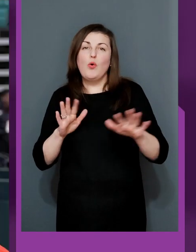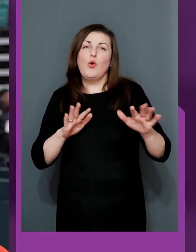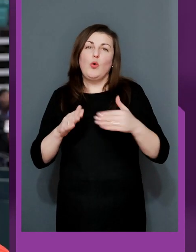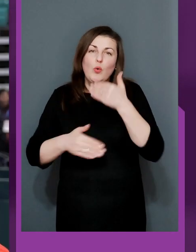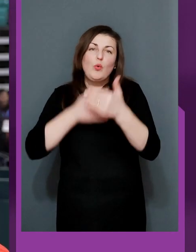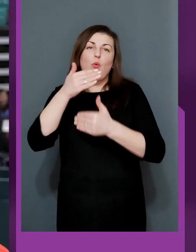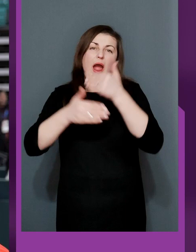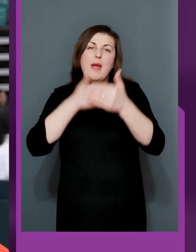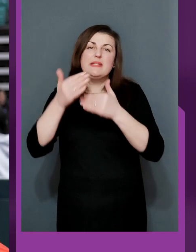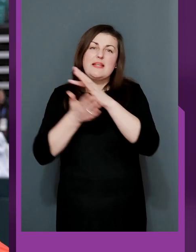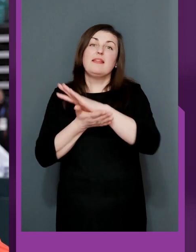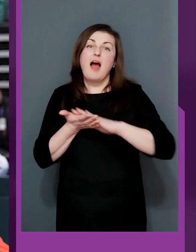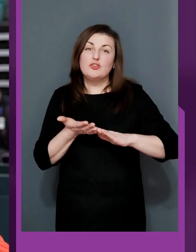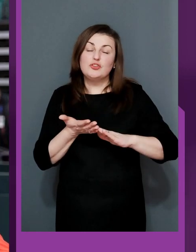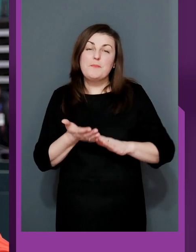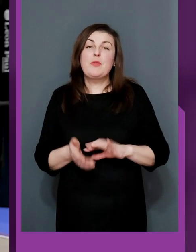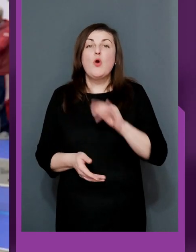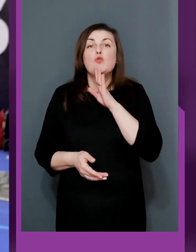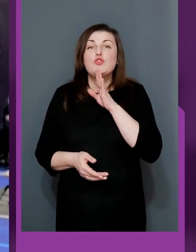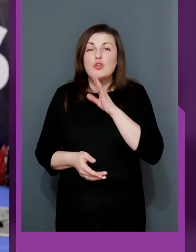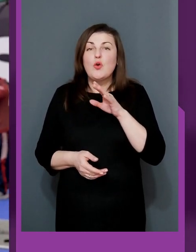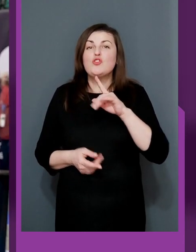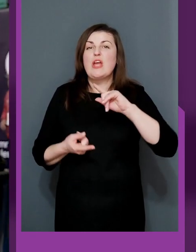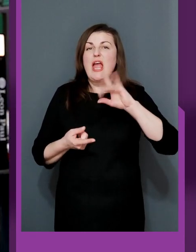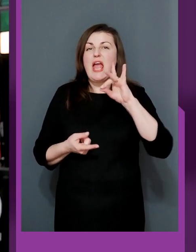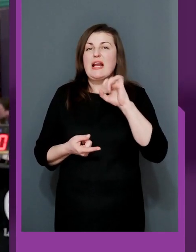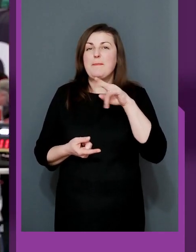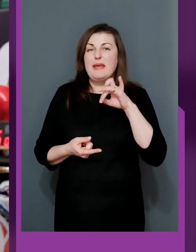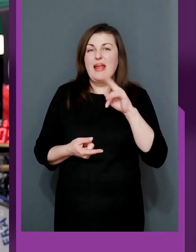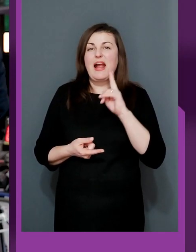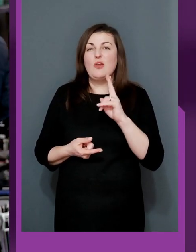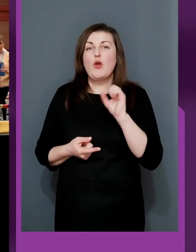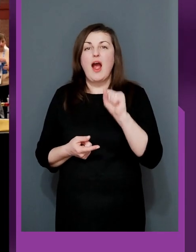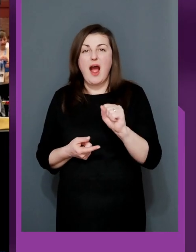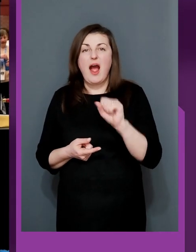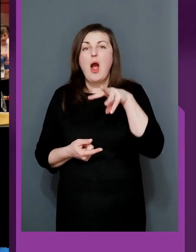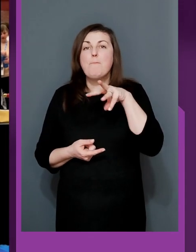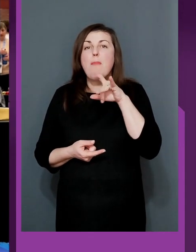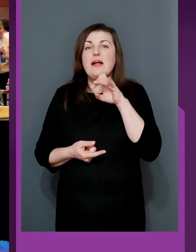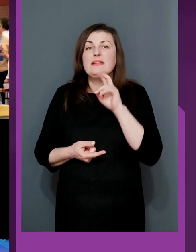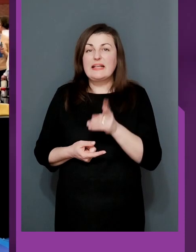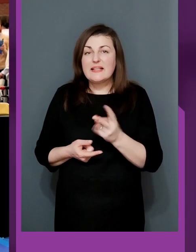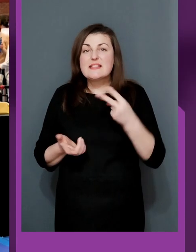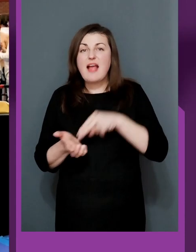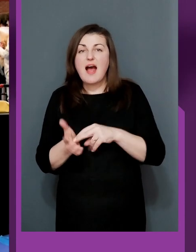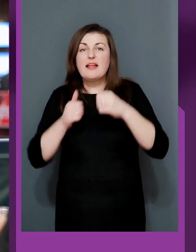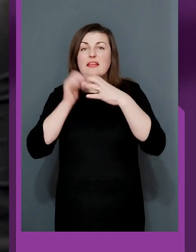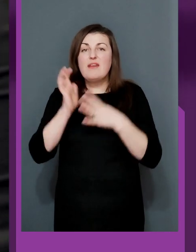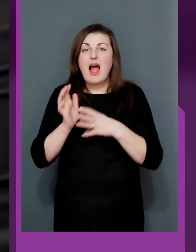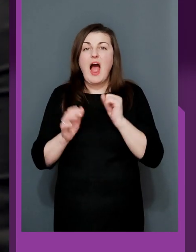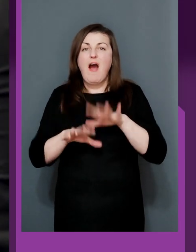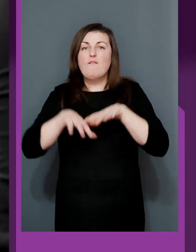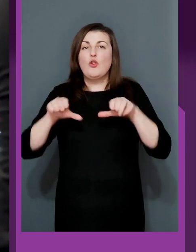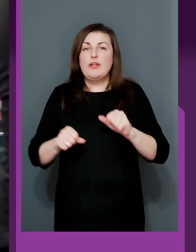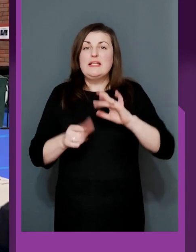рухаємося дальше у жіночій рапірі категорії А Наталія Мандрик стала 19ю а